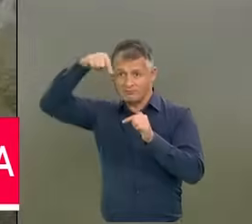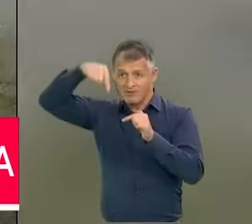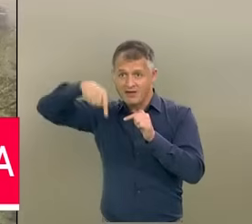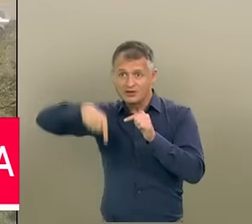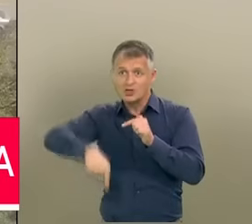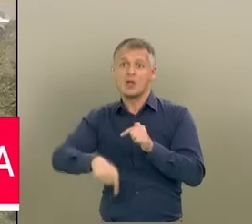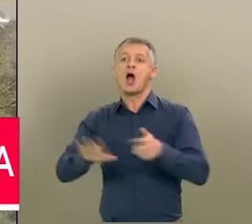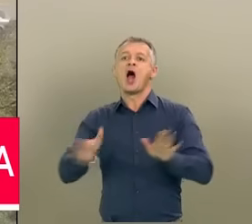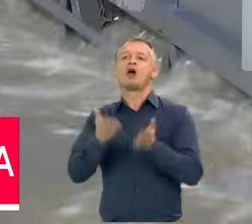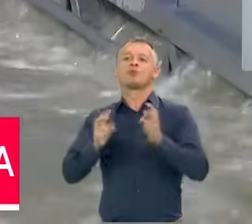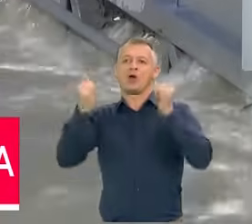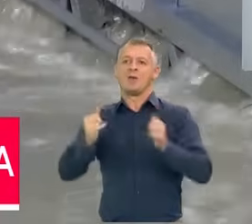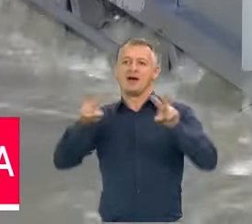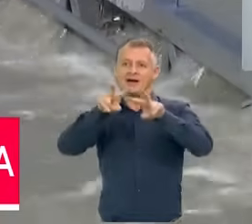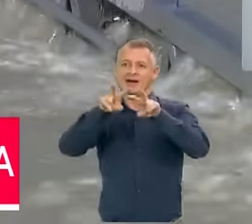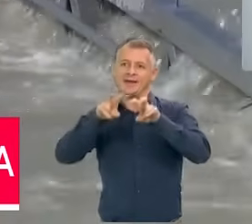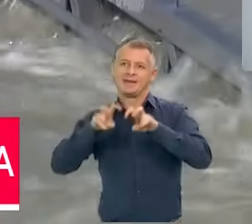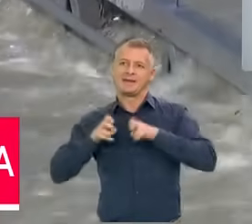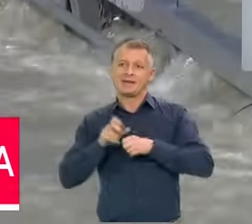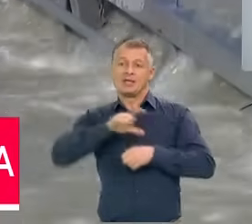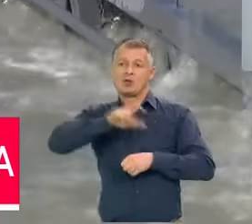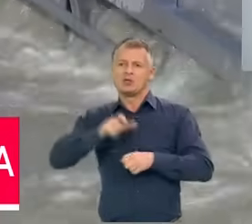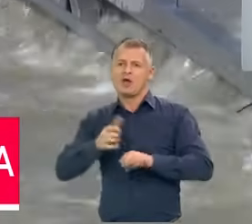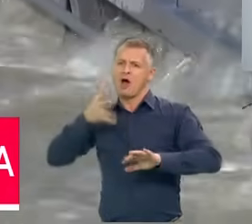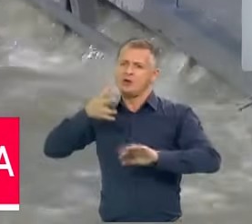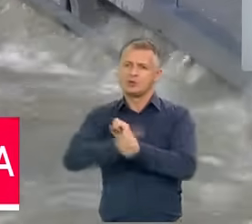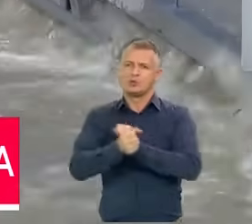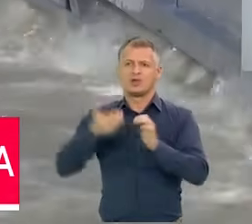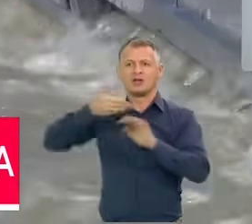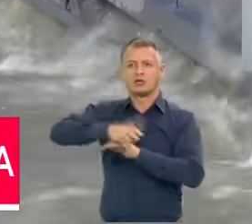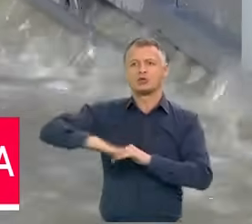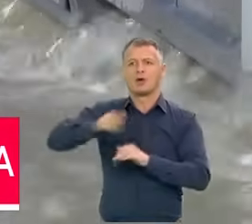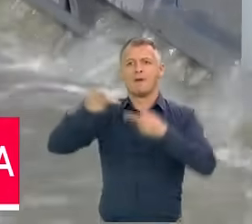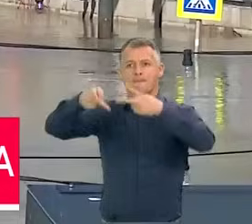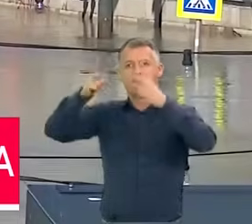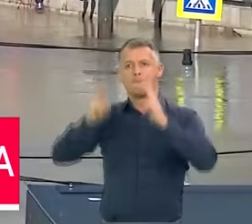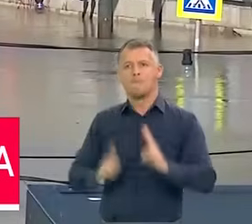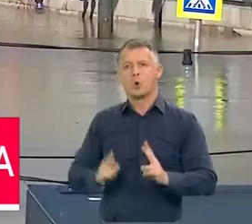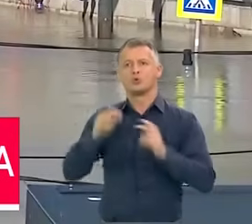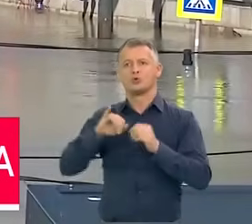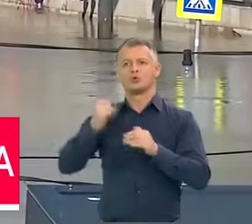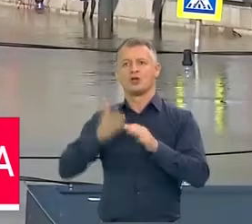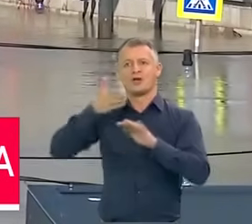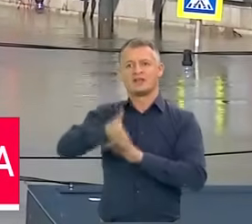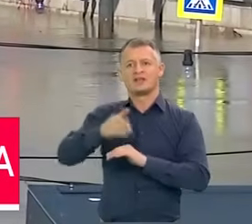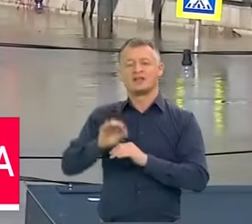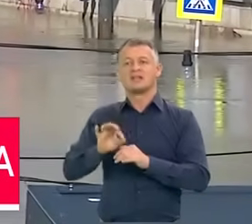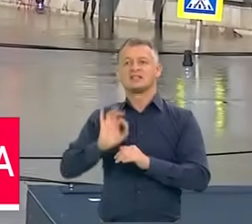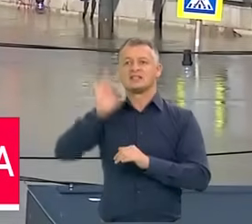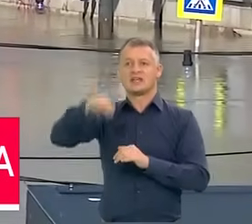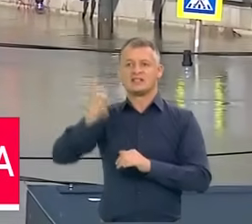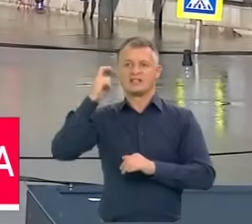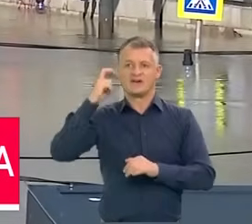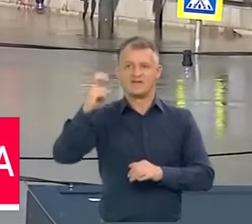și a început să se retragă Dunărea a făcut Însă ravagii a inundat zona podului cu lanțuri și inclusiv o stație de tramvai